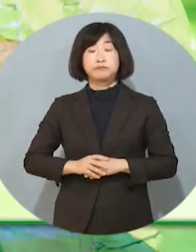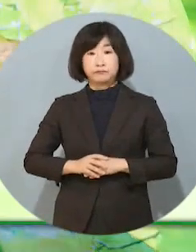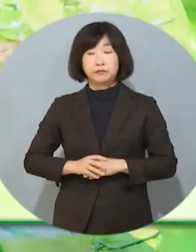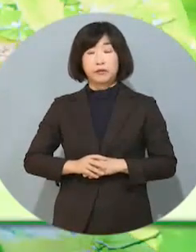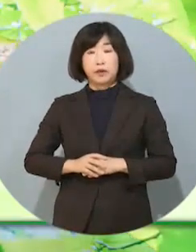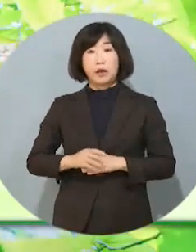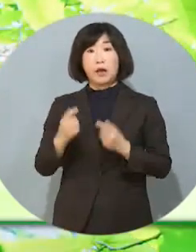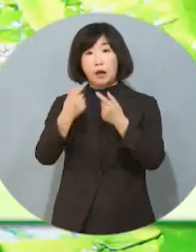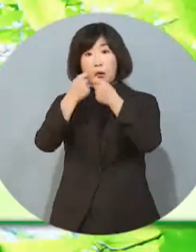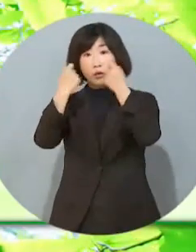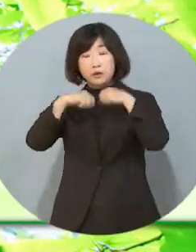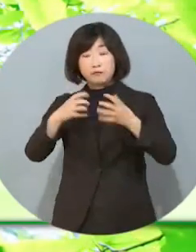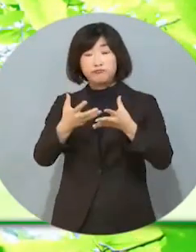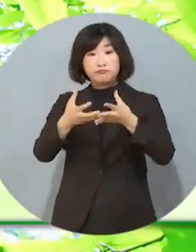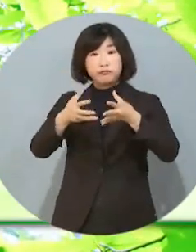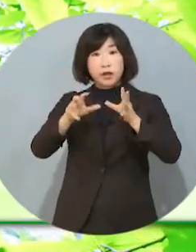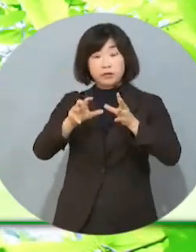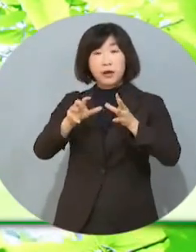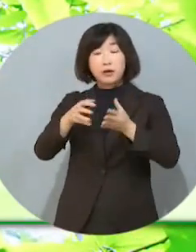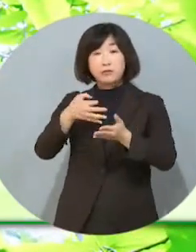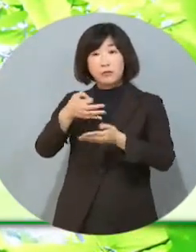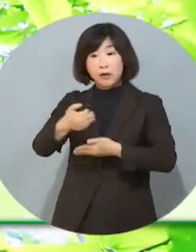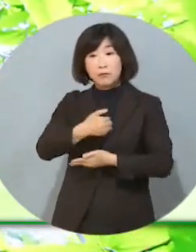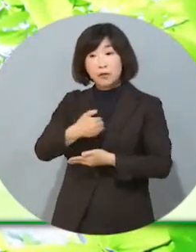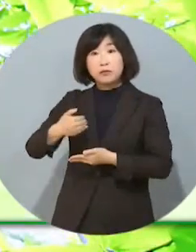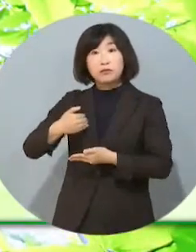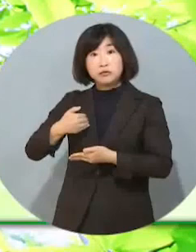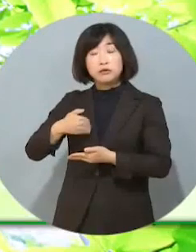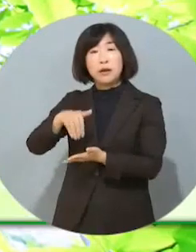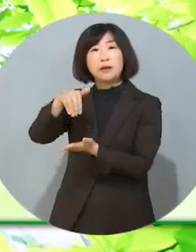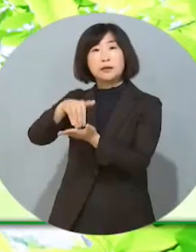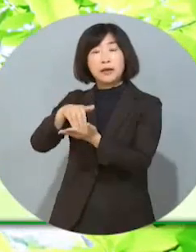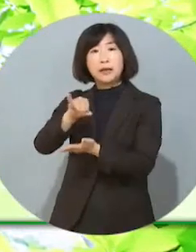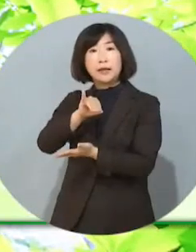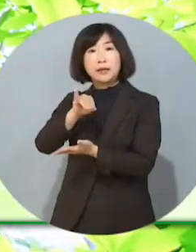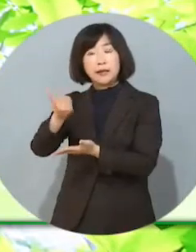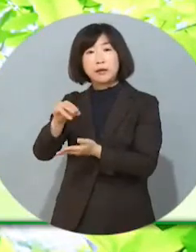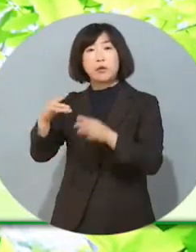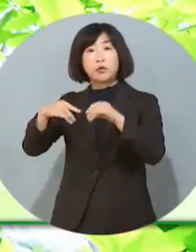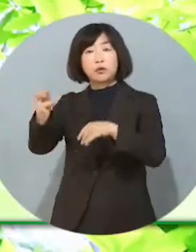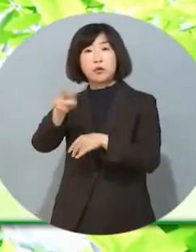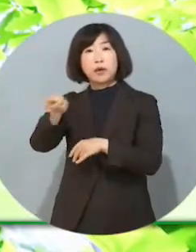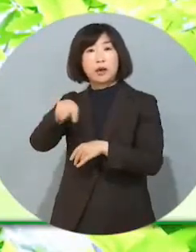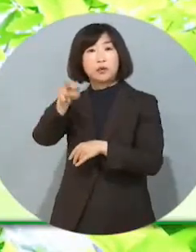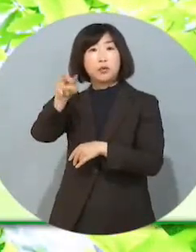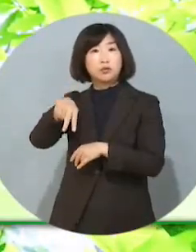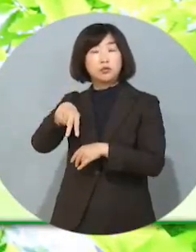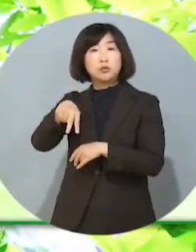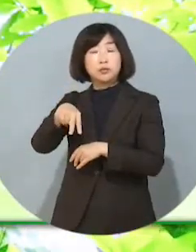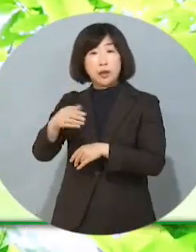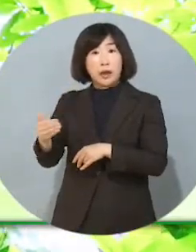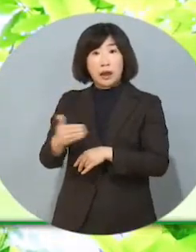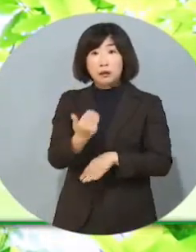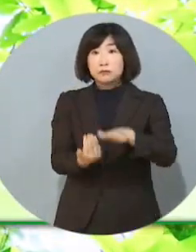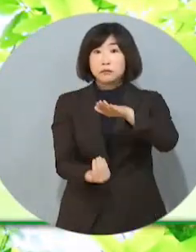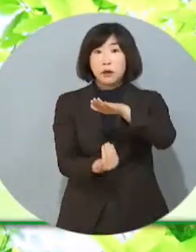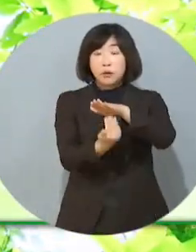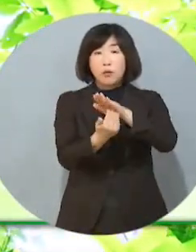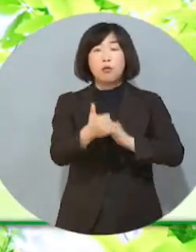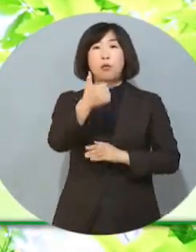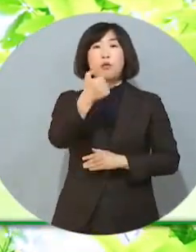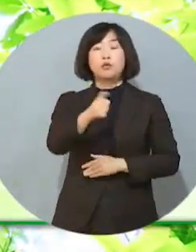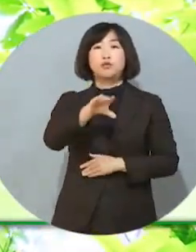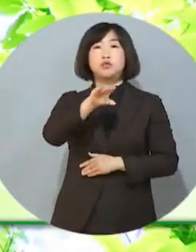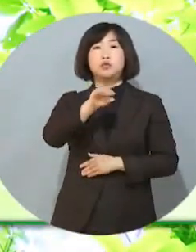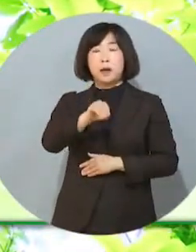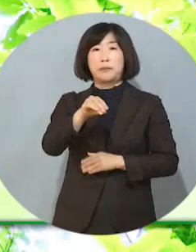単位は1000オーストラリアドルで1人または1段体の購入可能額は50万